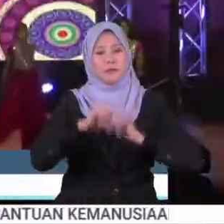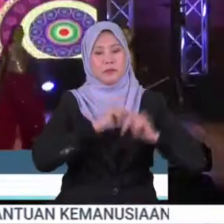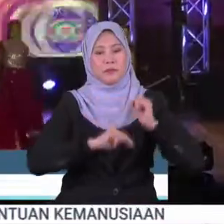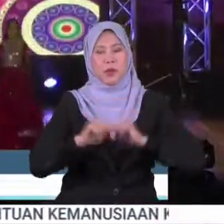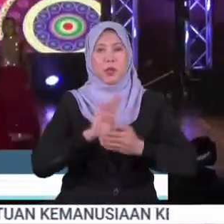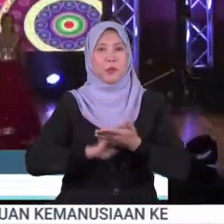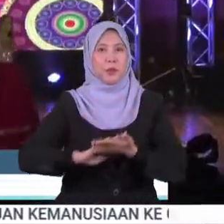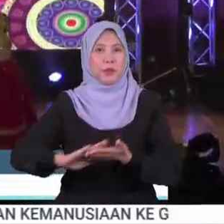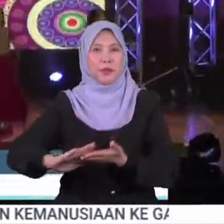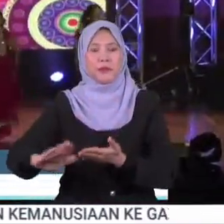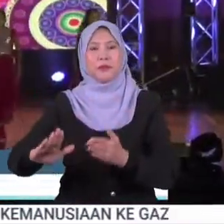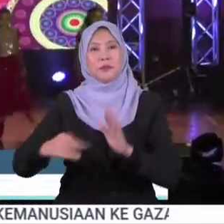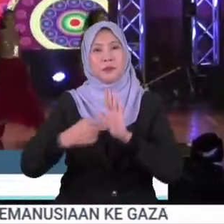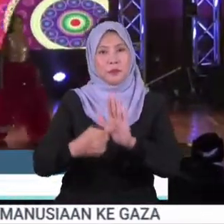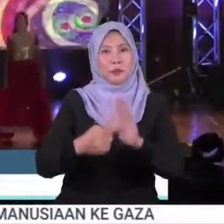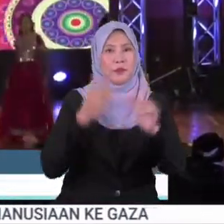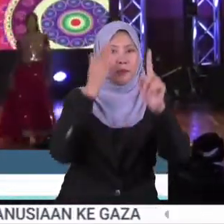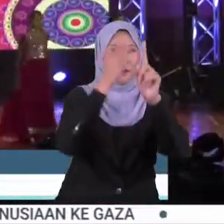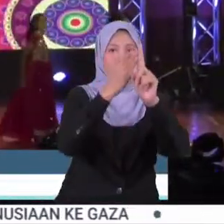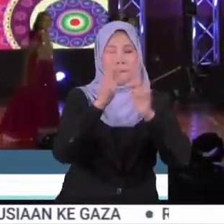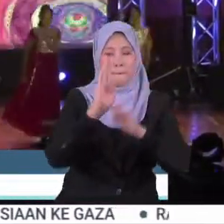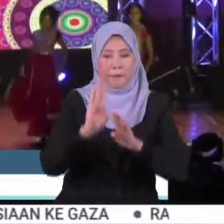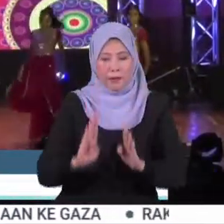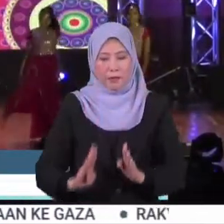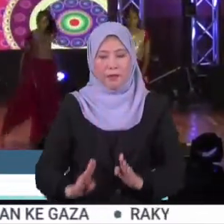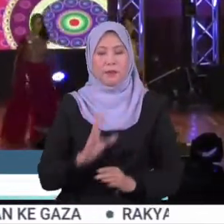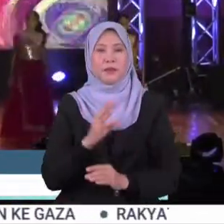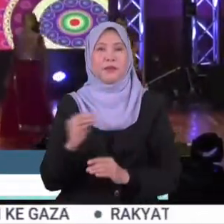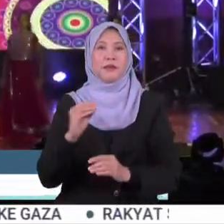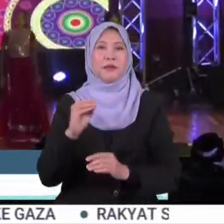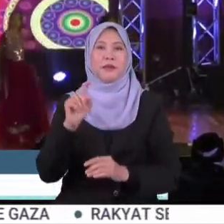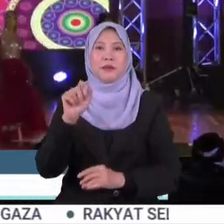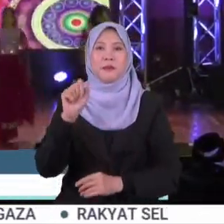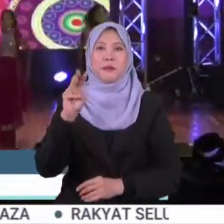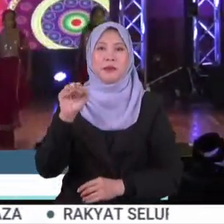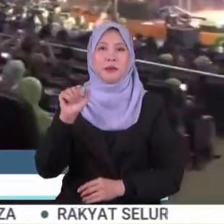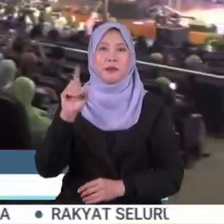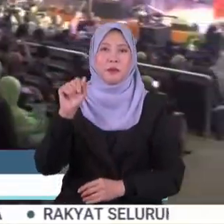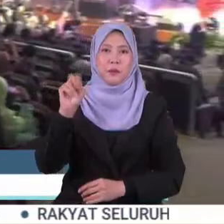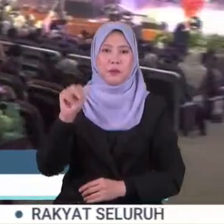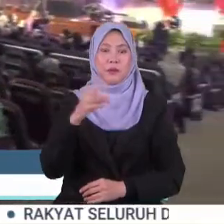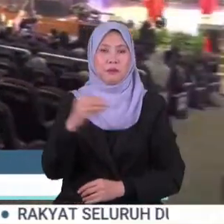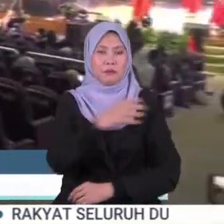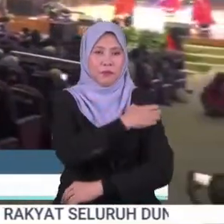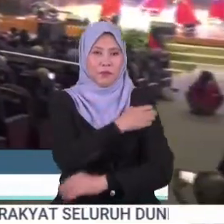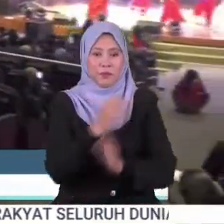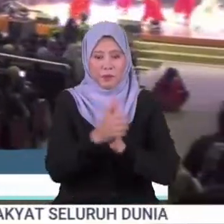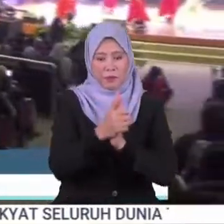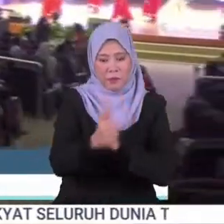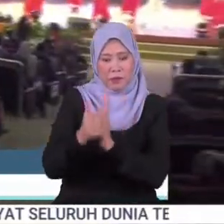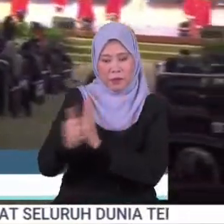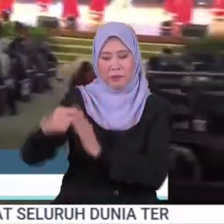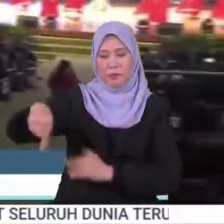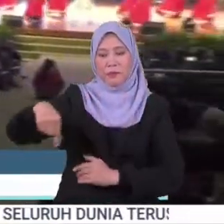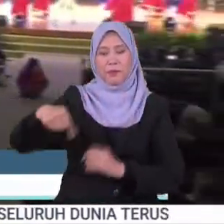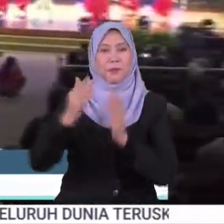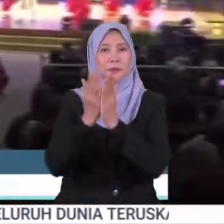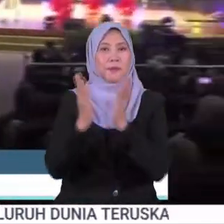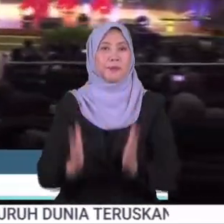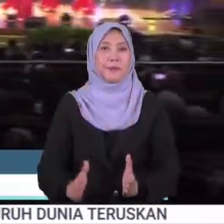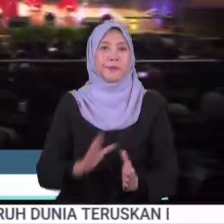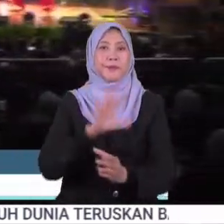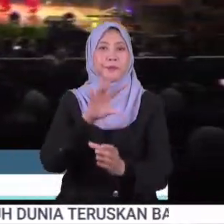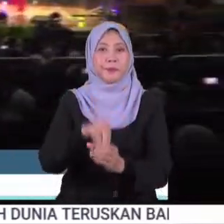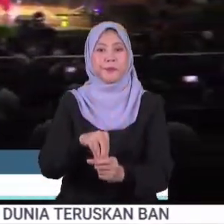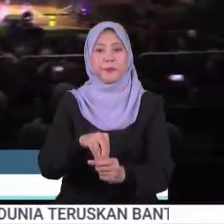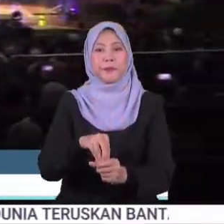golongan sasar bagi pembinaan bangsa dan tamadun tinggi sekaligus memperkasa kemahiran serta kualiti pelajar terlibat.